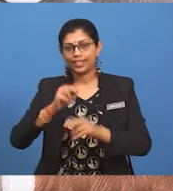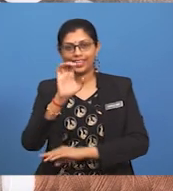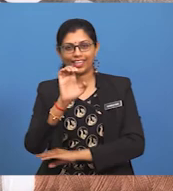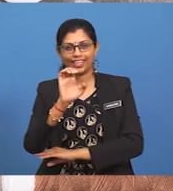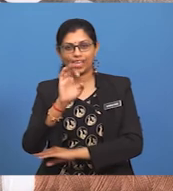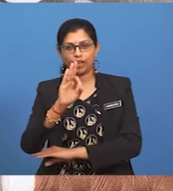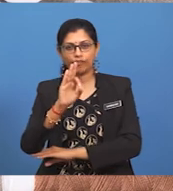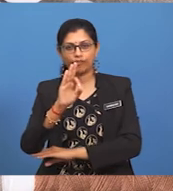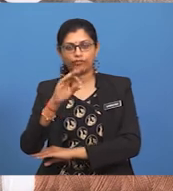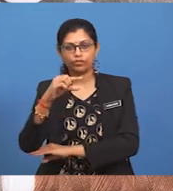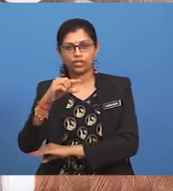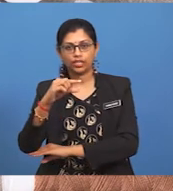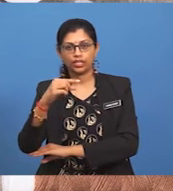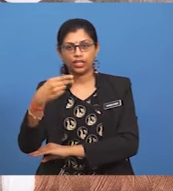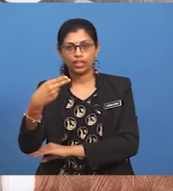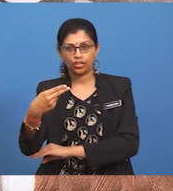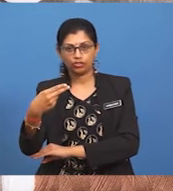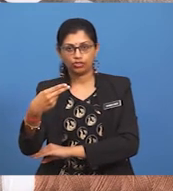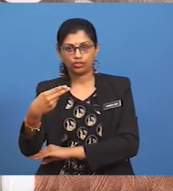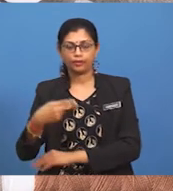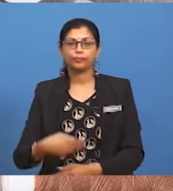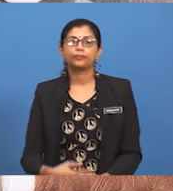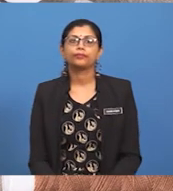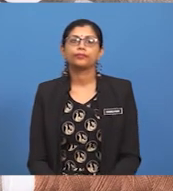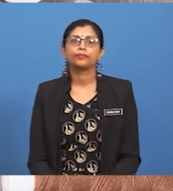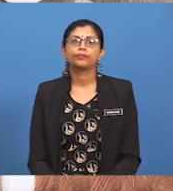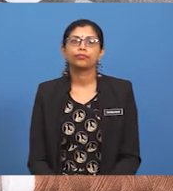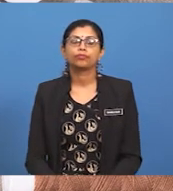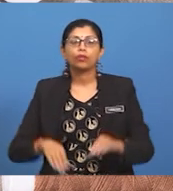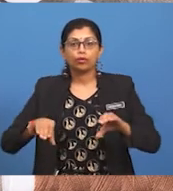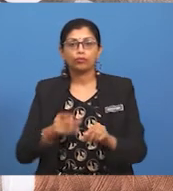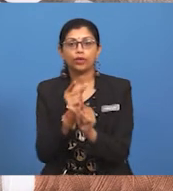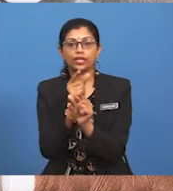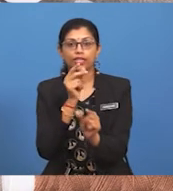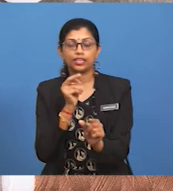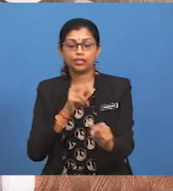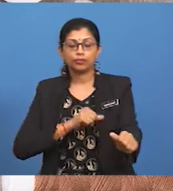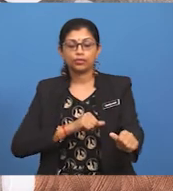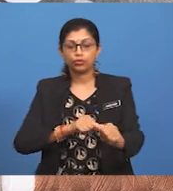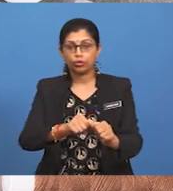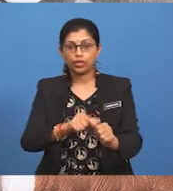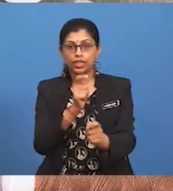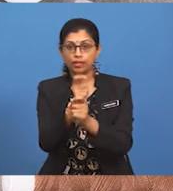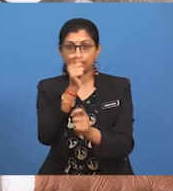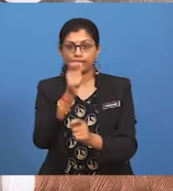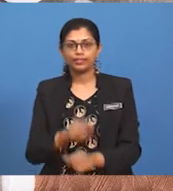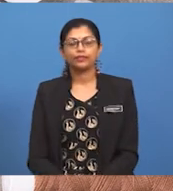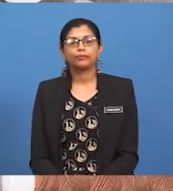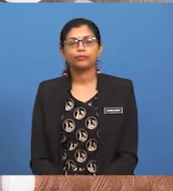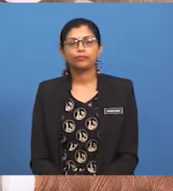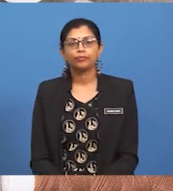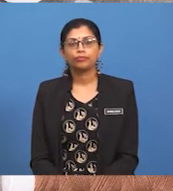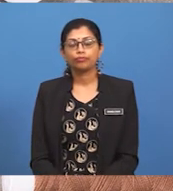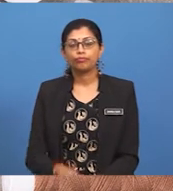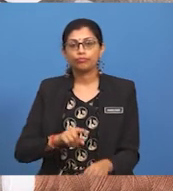E, F, G dan H. Buat garisan bersudut tepat di garis